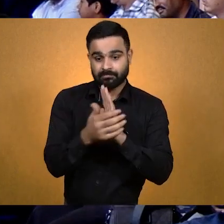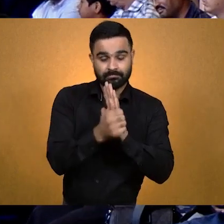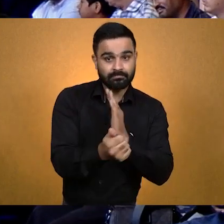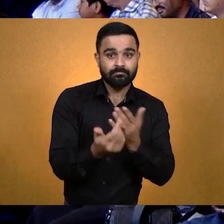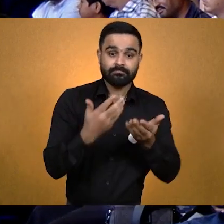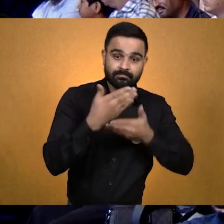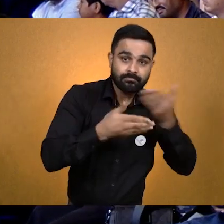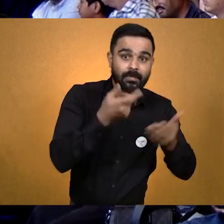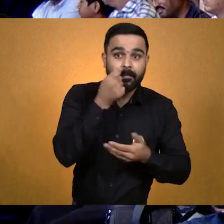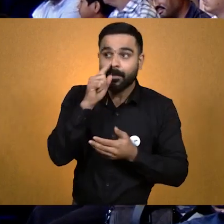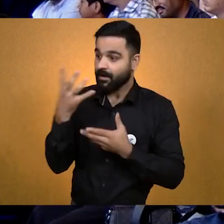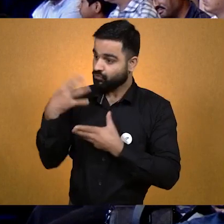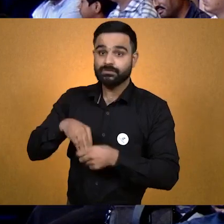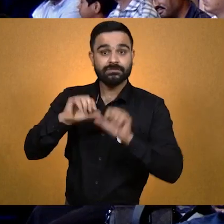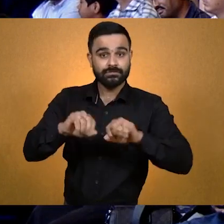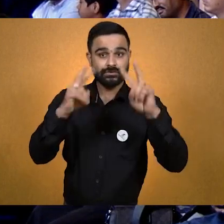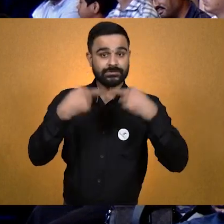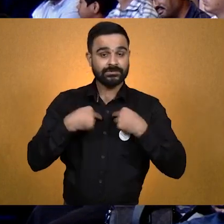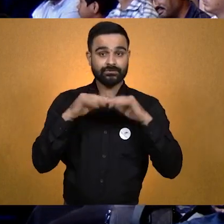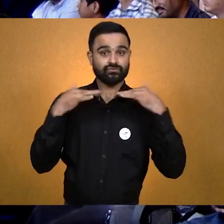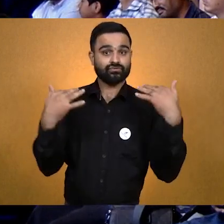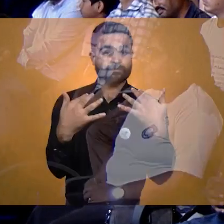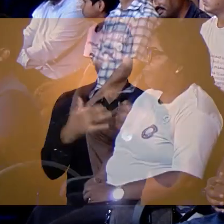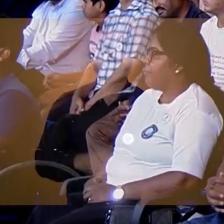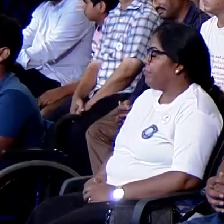और माता पिता भी हमारे साथ आज स्टूडियो में हैं.